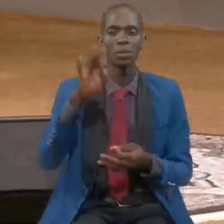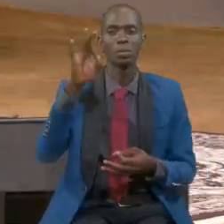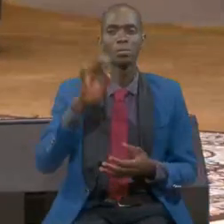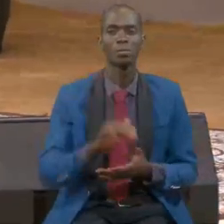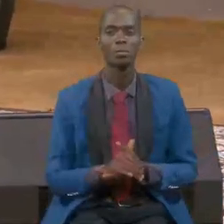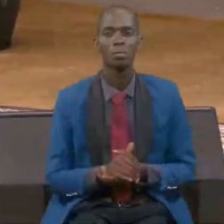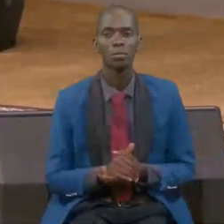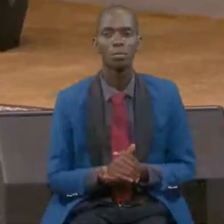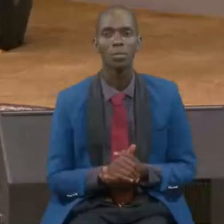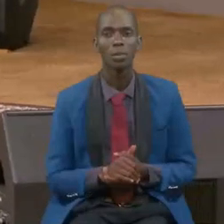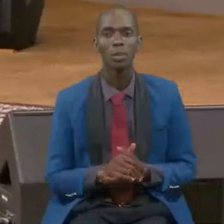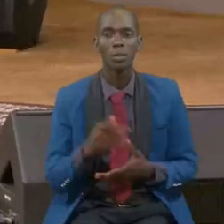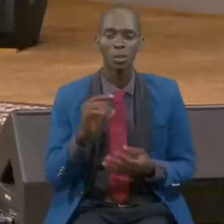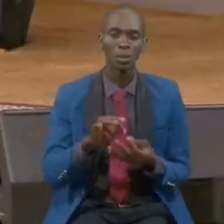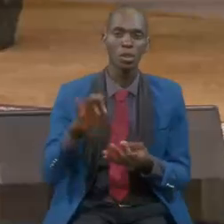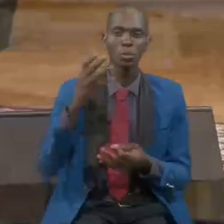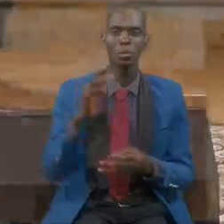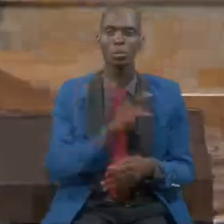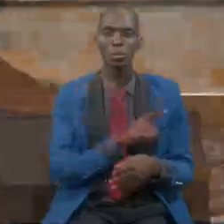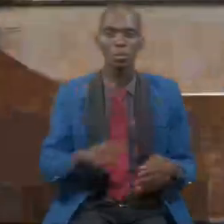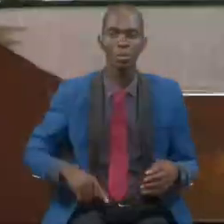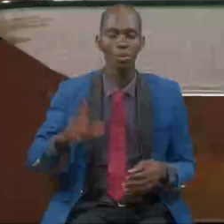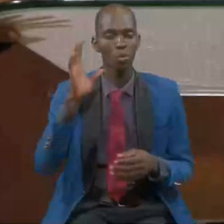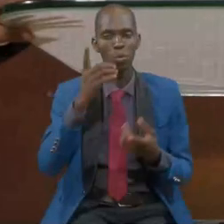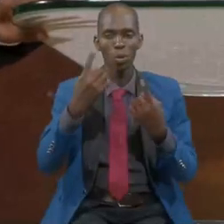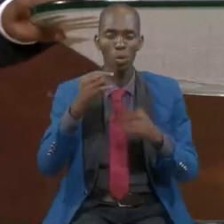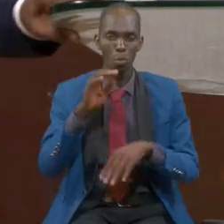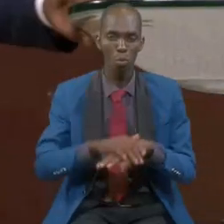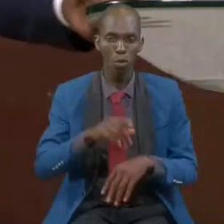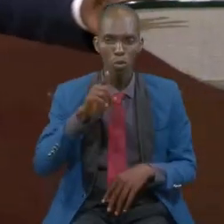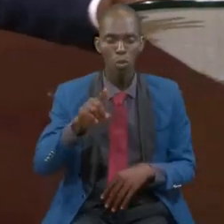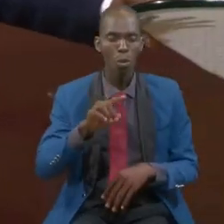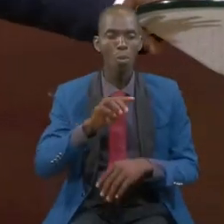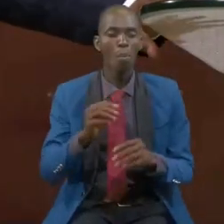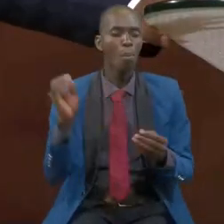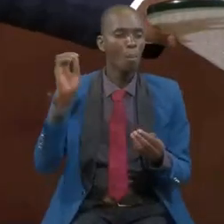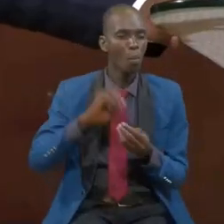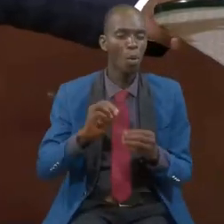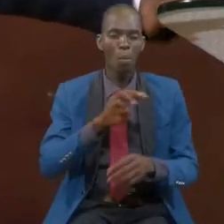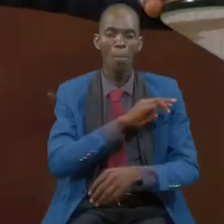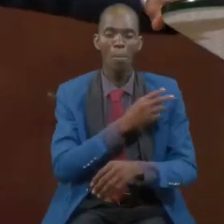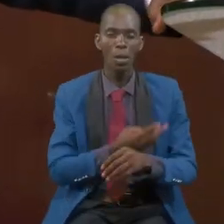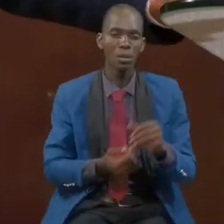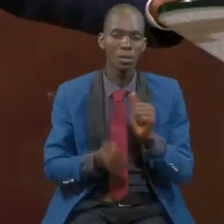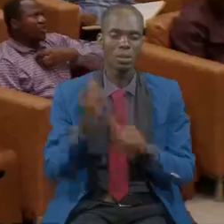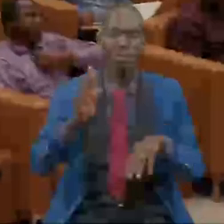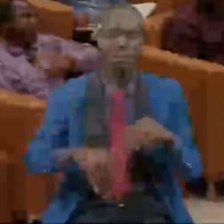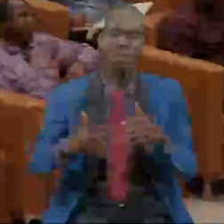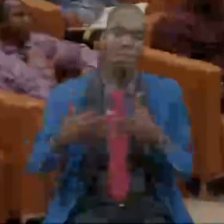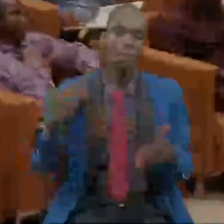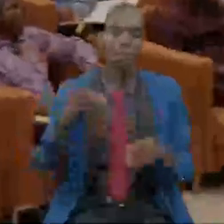selon l'Esprit. L'Esprit du Seigneur viendra sur vous plus